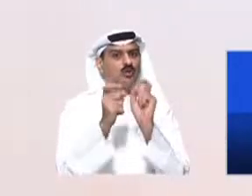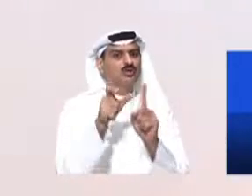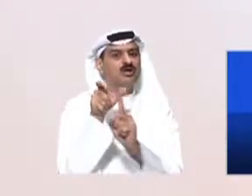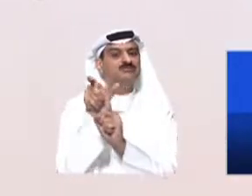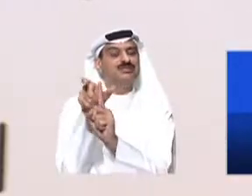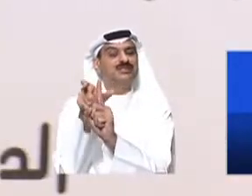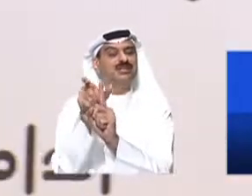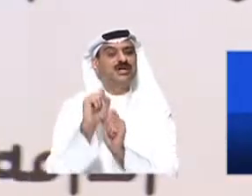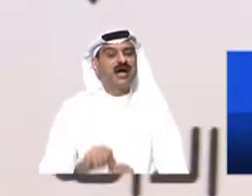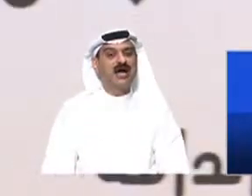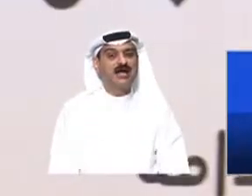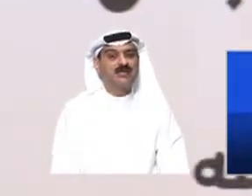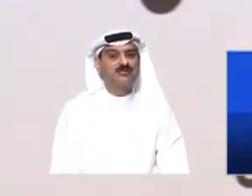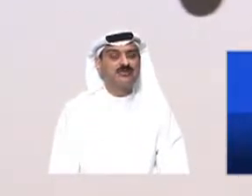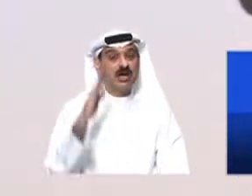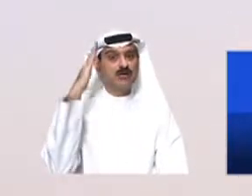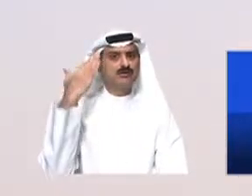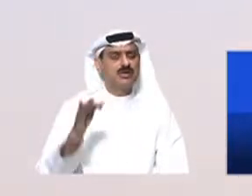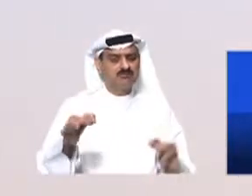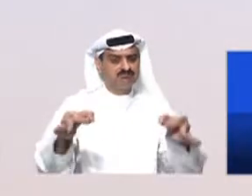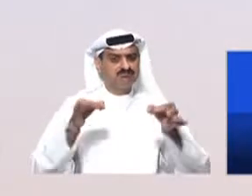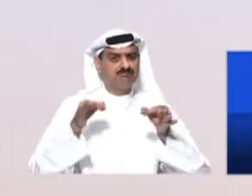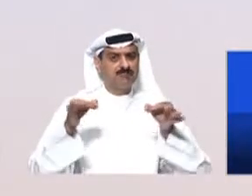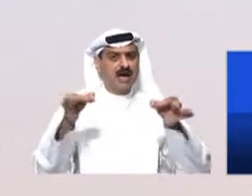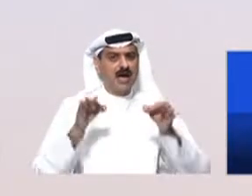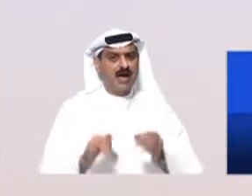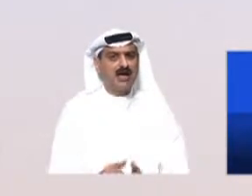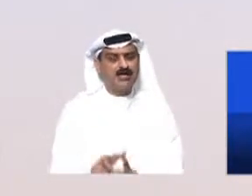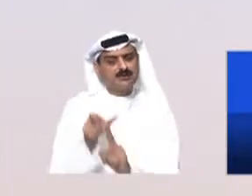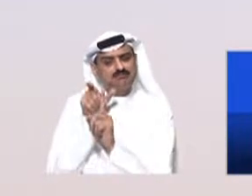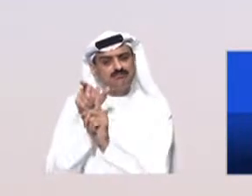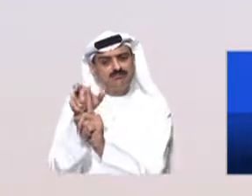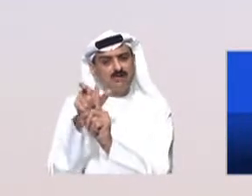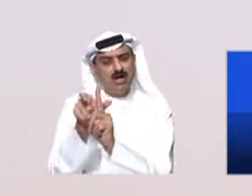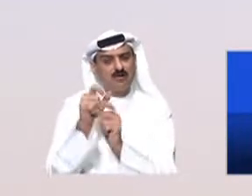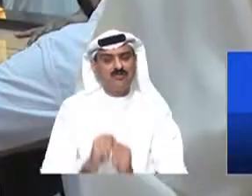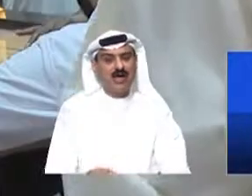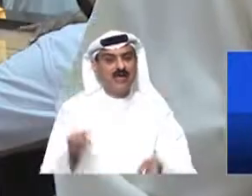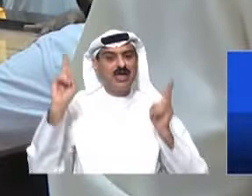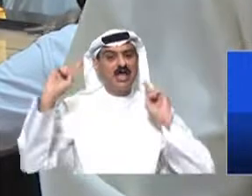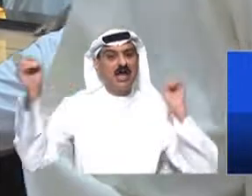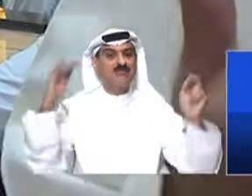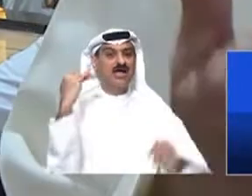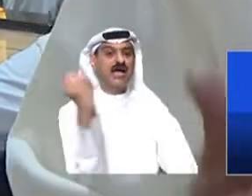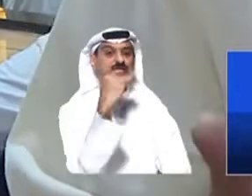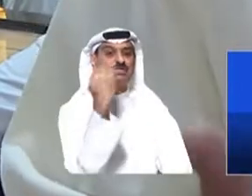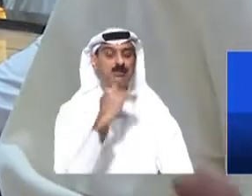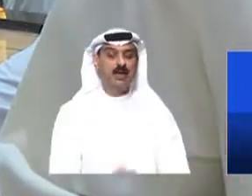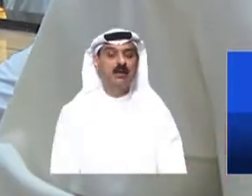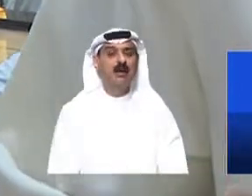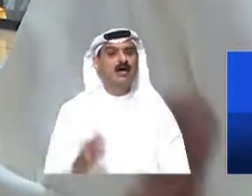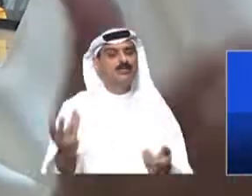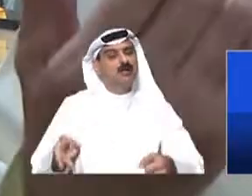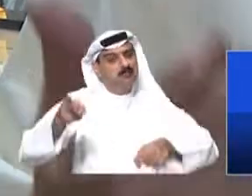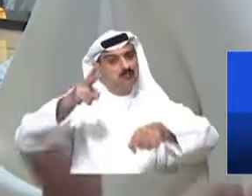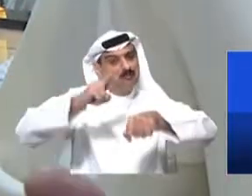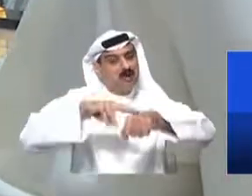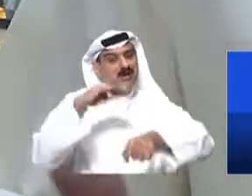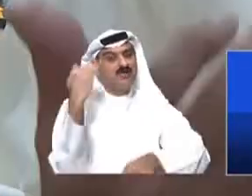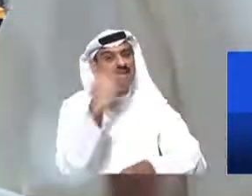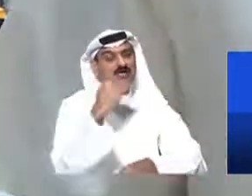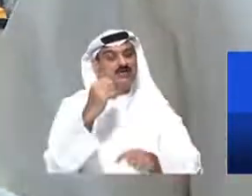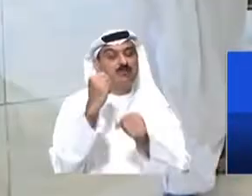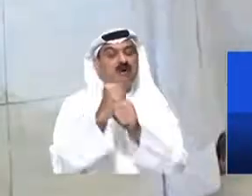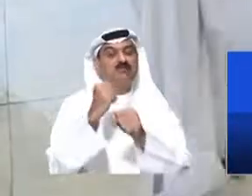الأحمد اللي فعلا كانت حريصة على أن تكون هي ترعى هذا المهرجان الشبابي اللي يعيد طبعا للشباب الألعاب